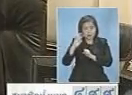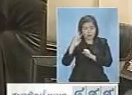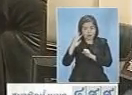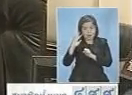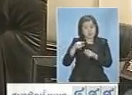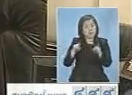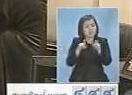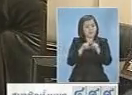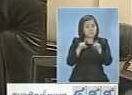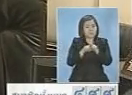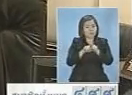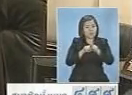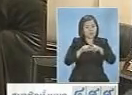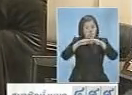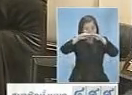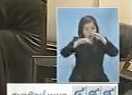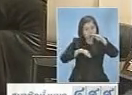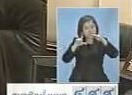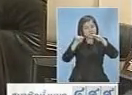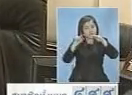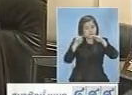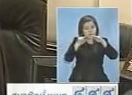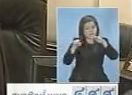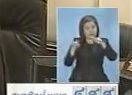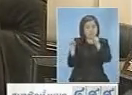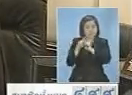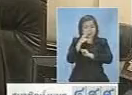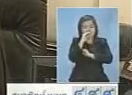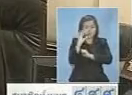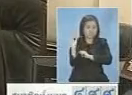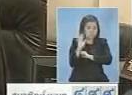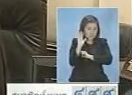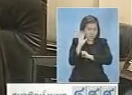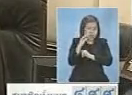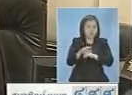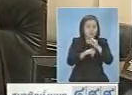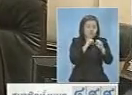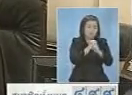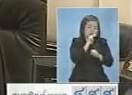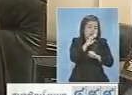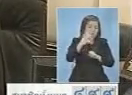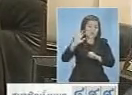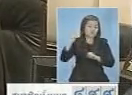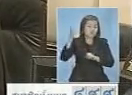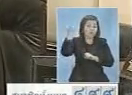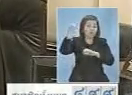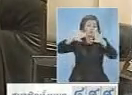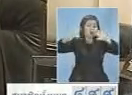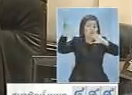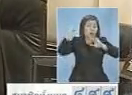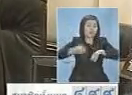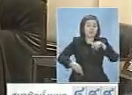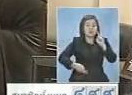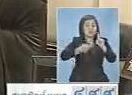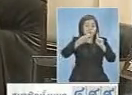ดลงมาเหลือ20ลดลงมา 20% อย่างที่ท่านว่าจากปี54ที่ท่านกำหนดไว้หมื่นล้านปี55เหลือ